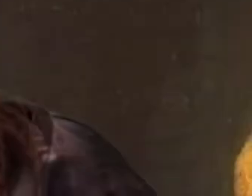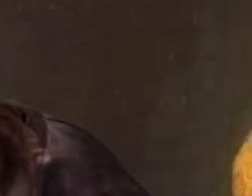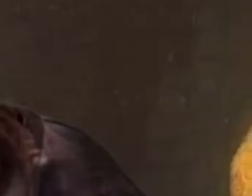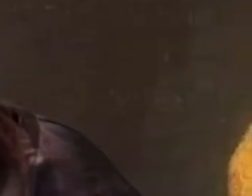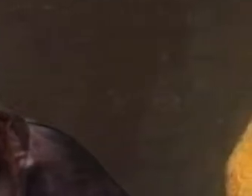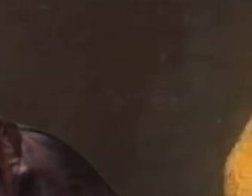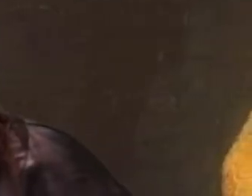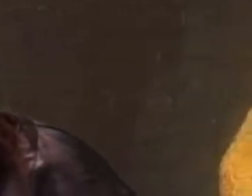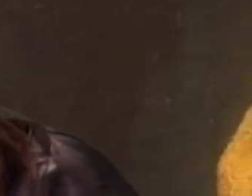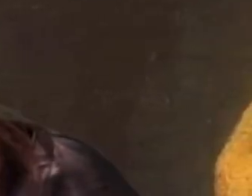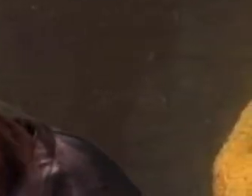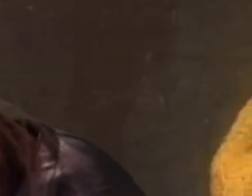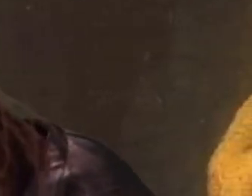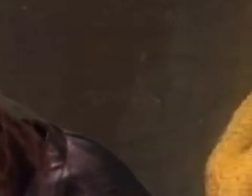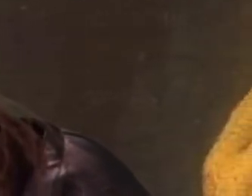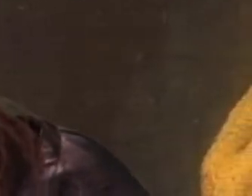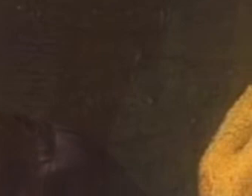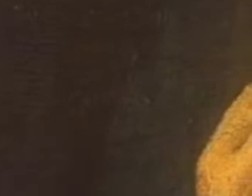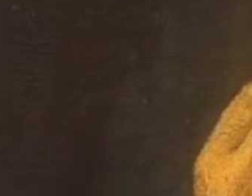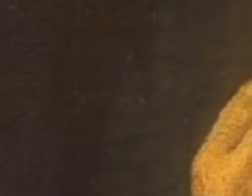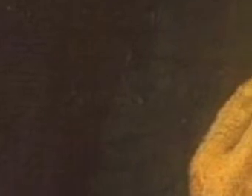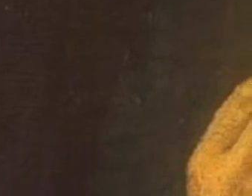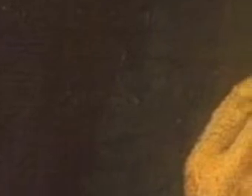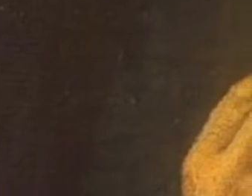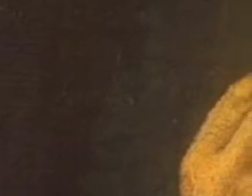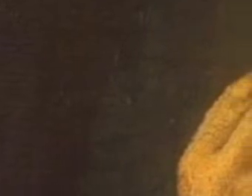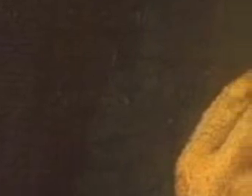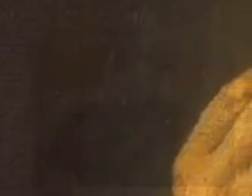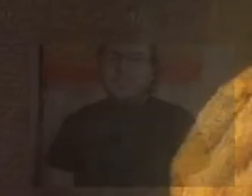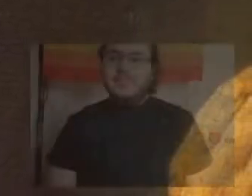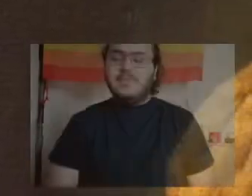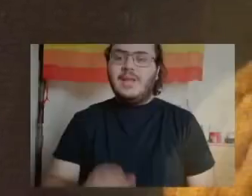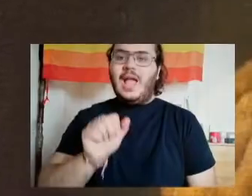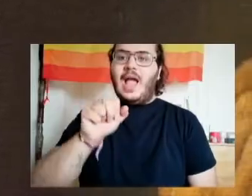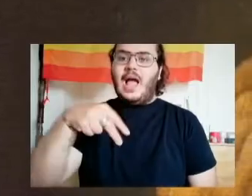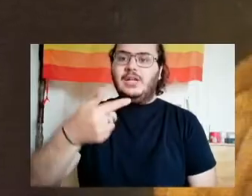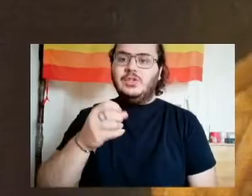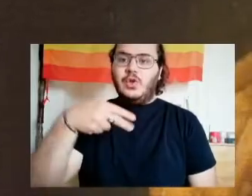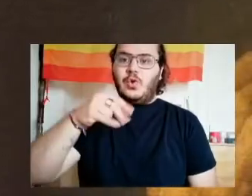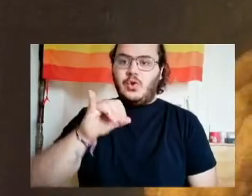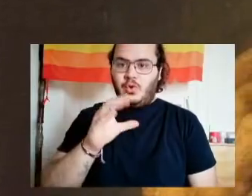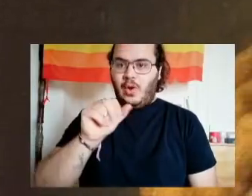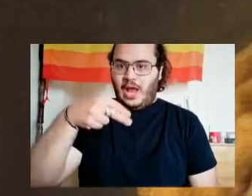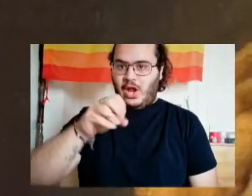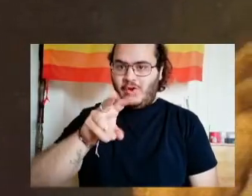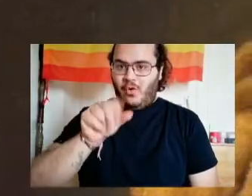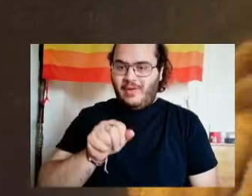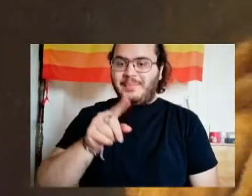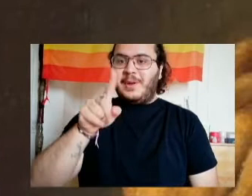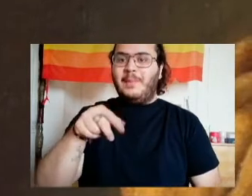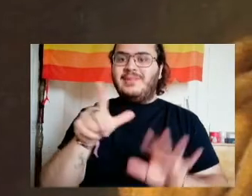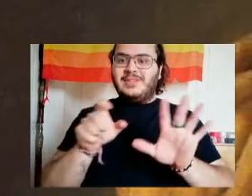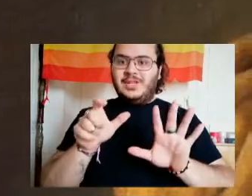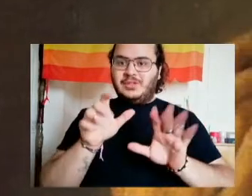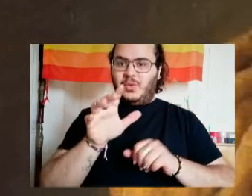Ho il piacere di presentarvi Antonio Canova. Antonio Canova nasce nel 1757 a Possagno,